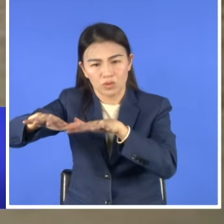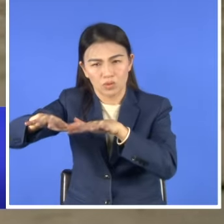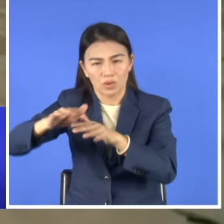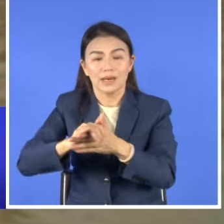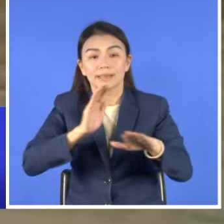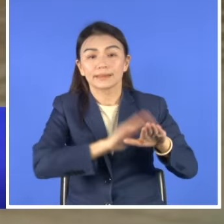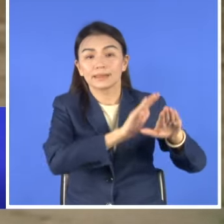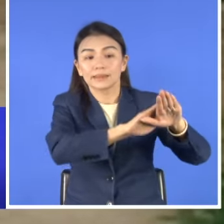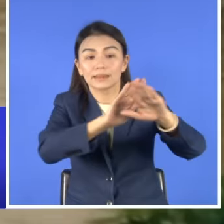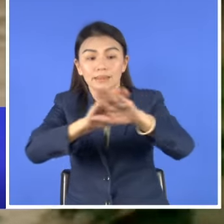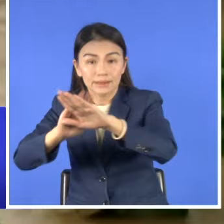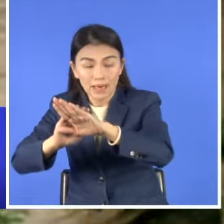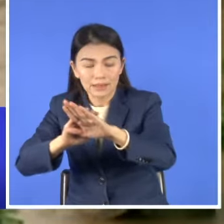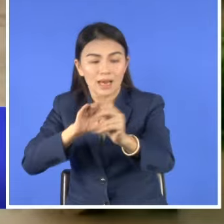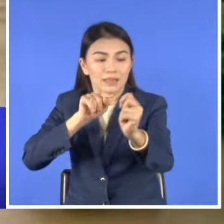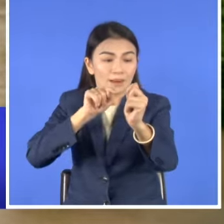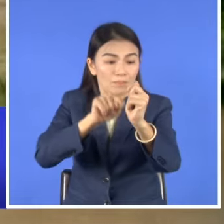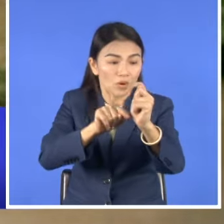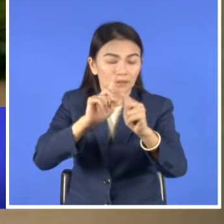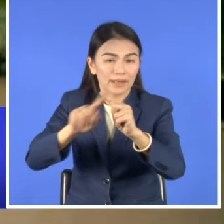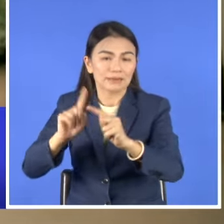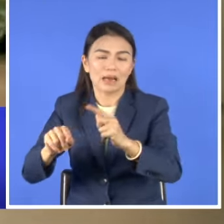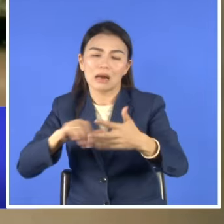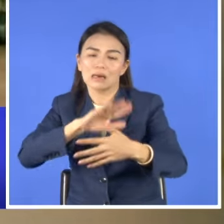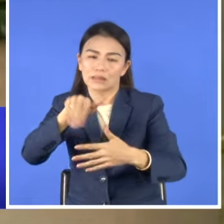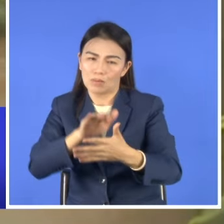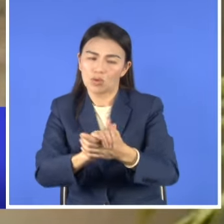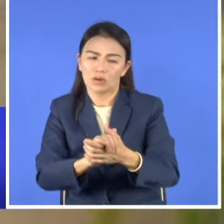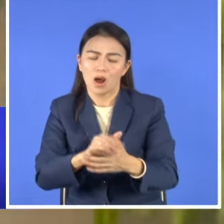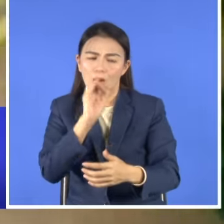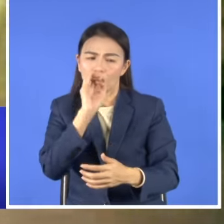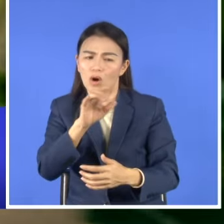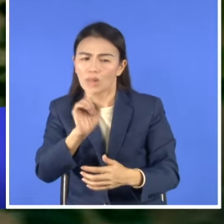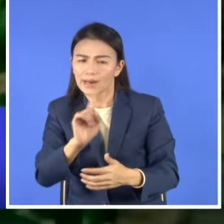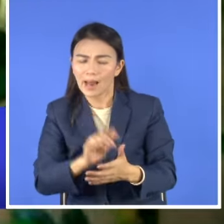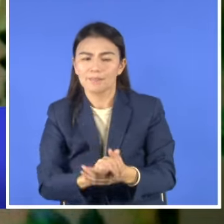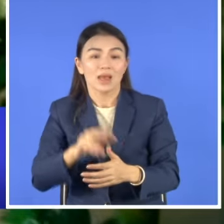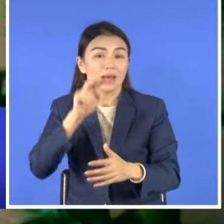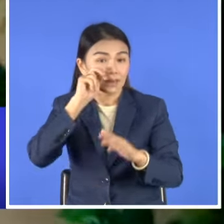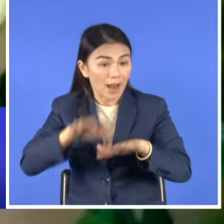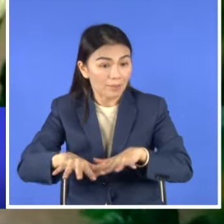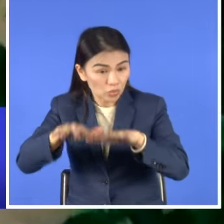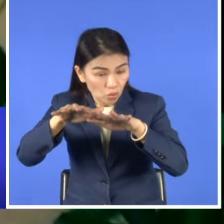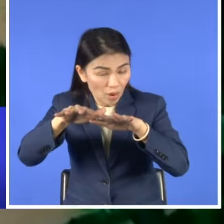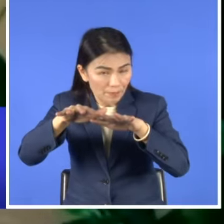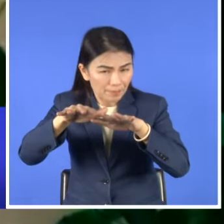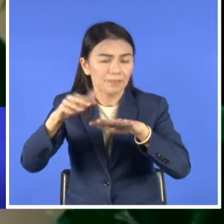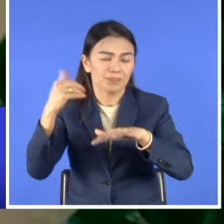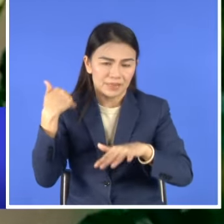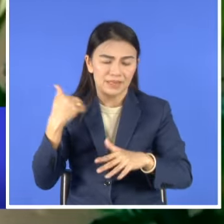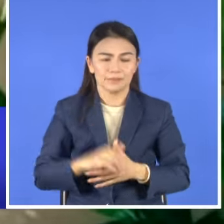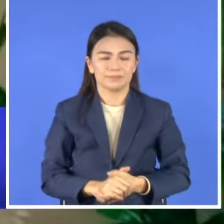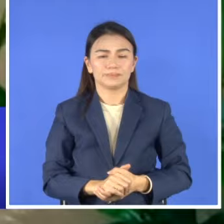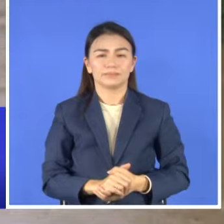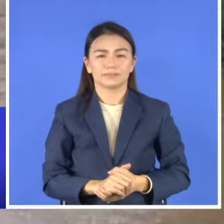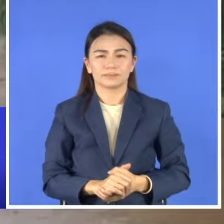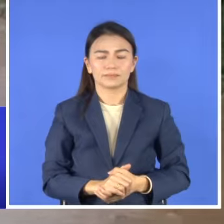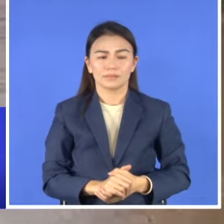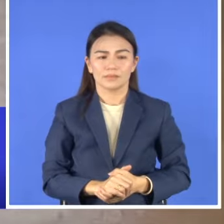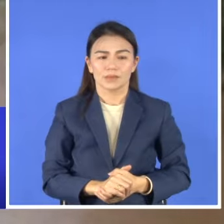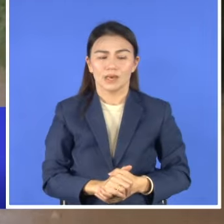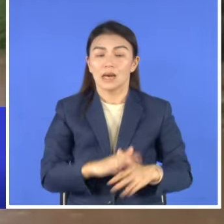ตำบลอุโมงค์และก็ตำบลคนเมืองง่าให้เฝ้าระวังมวลน้ำที่อาจจะเกิดน้ำท่วมสูงขึ้นแน่ๆว่าอย่างงั้นนอกจากนี้ยัง